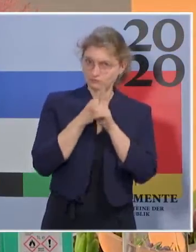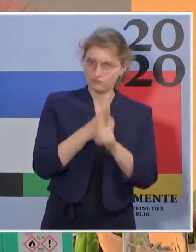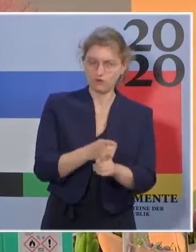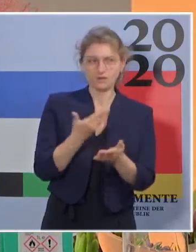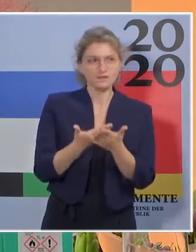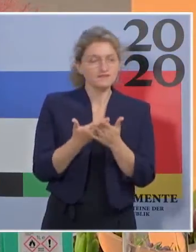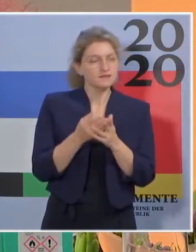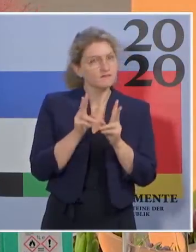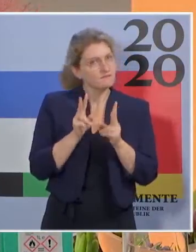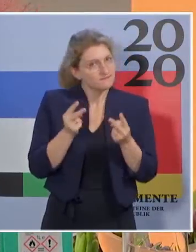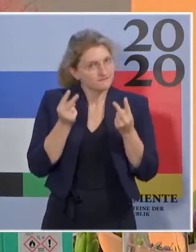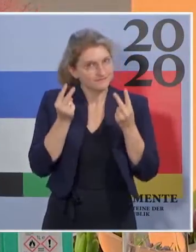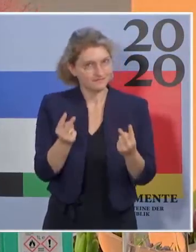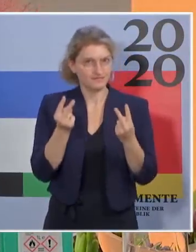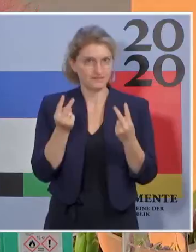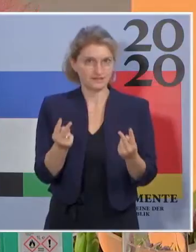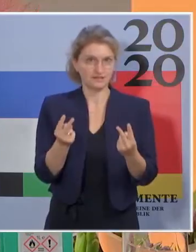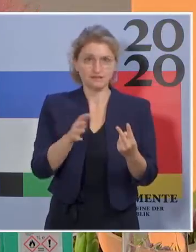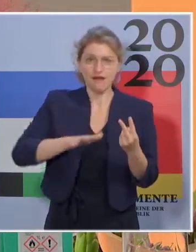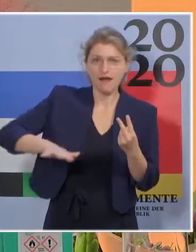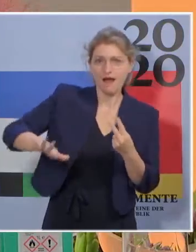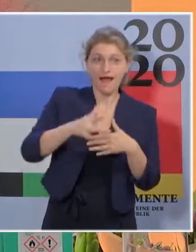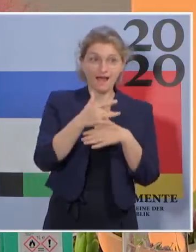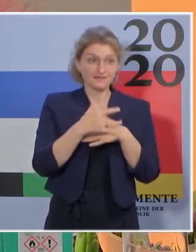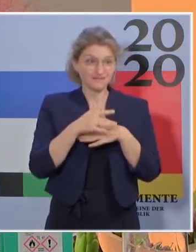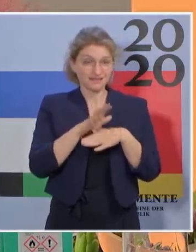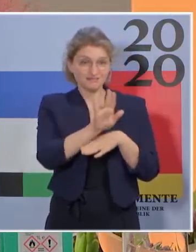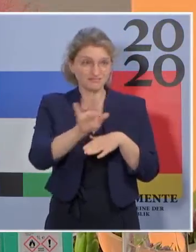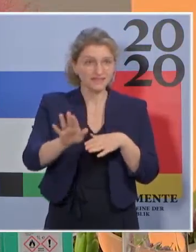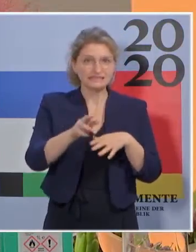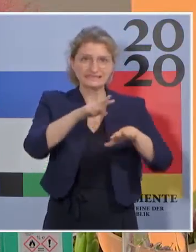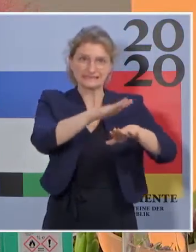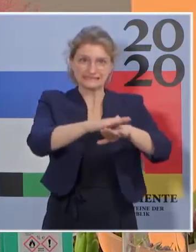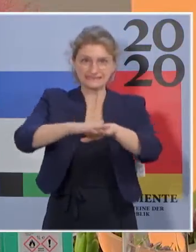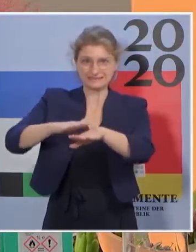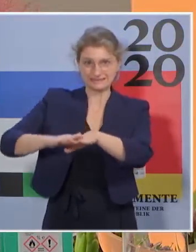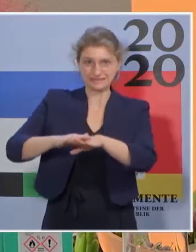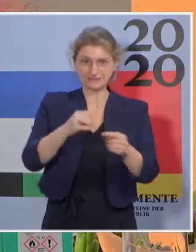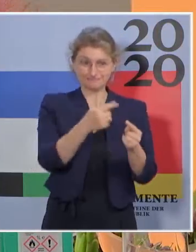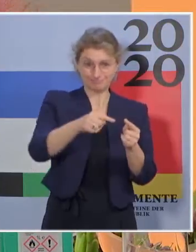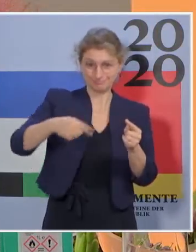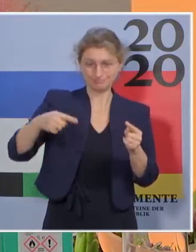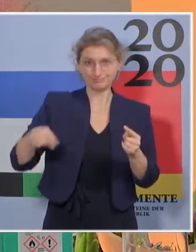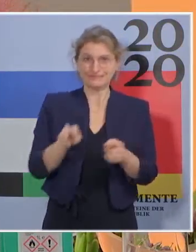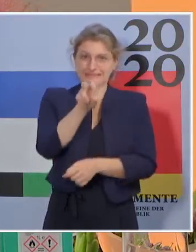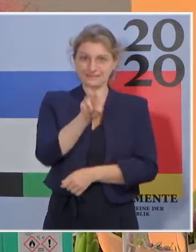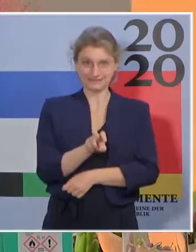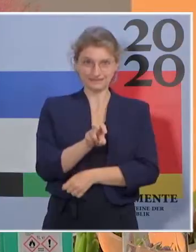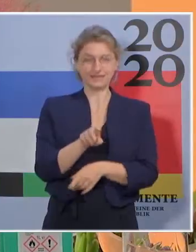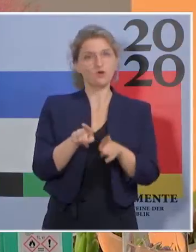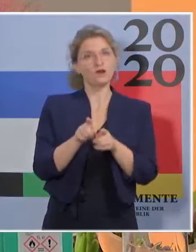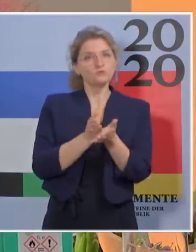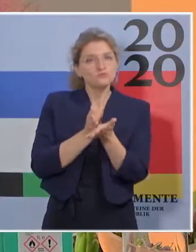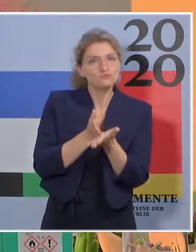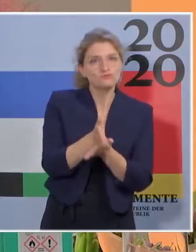es wirklich von großer Wichtigkeit, dass alle Gäste den ihnen zugewiesenen Sitzplatz auch einnehmen und diesen für die